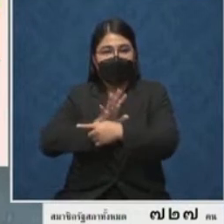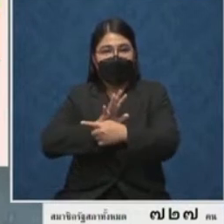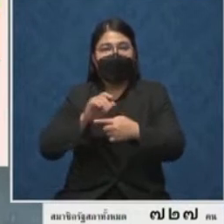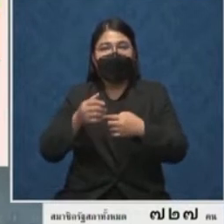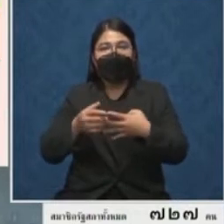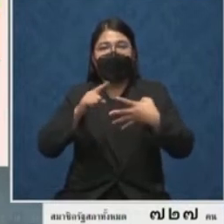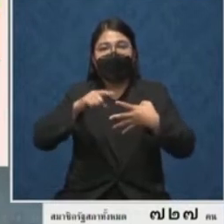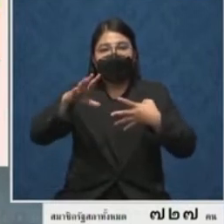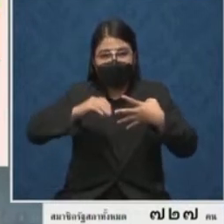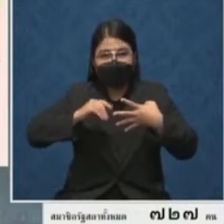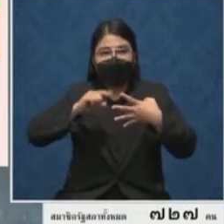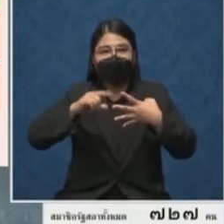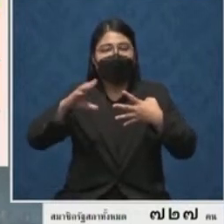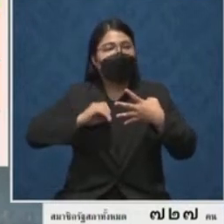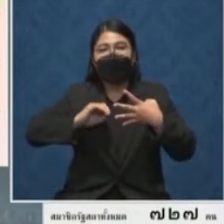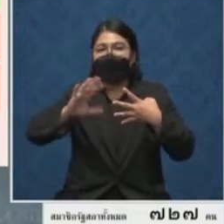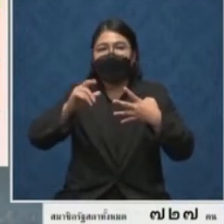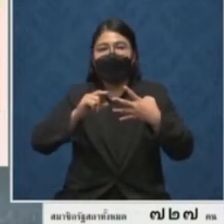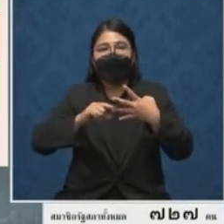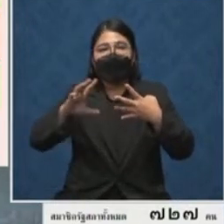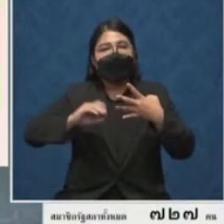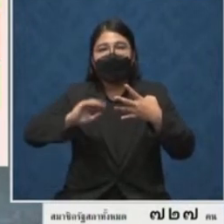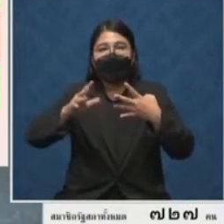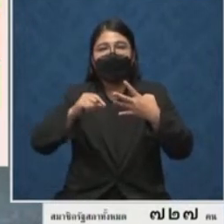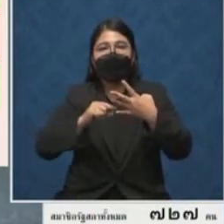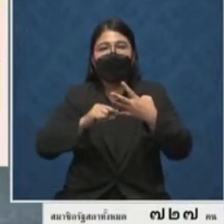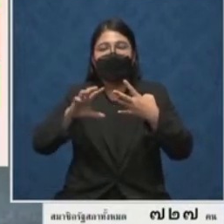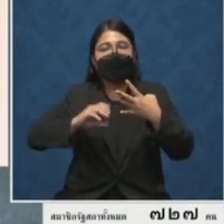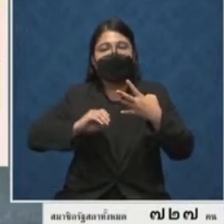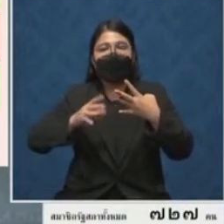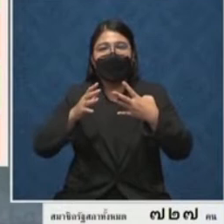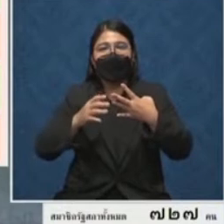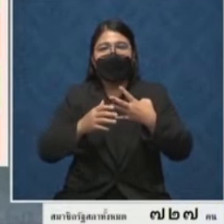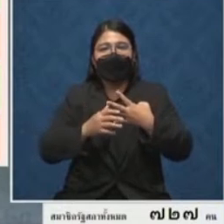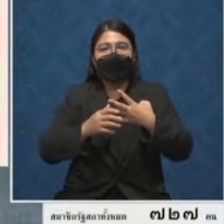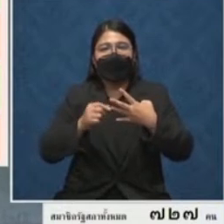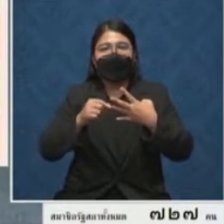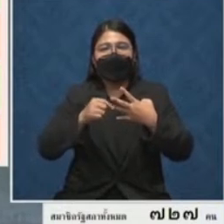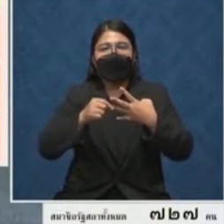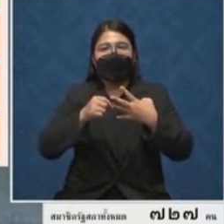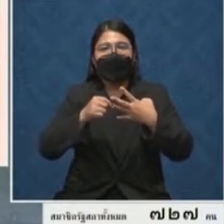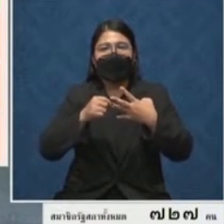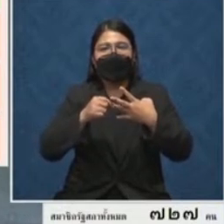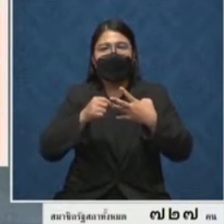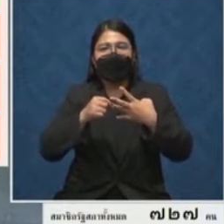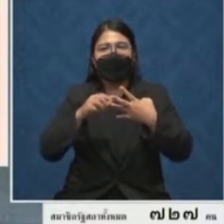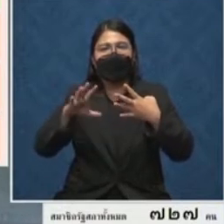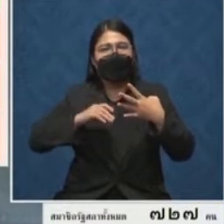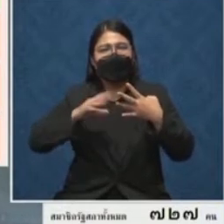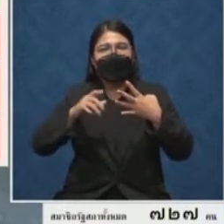หลักการ4ไม่รับหลัก3ไม่รับหลักการครับขอบคุณครับ